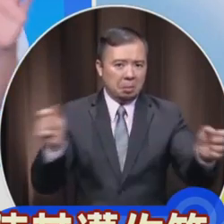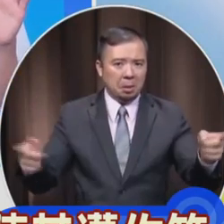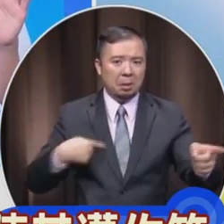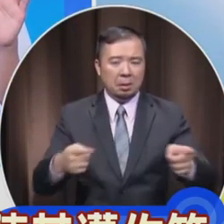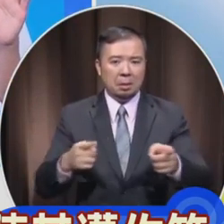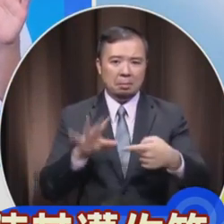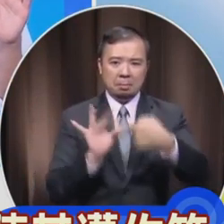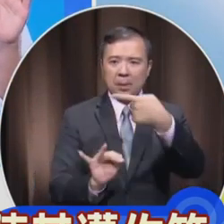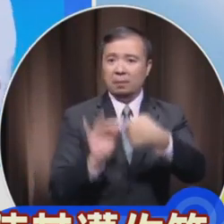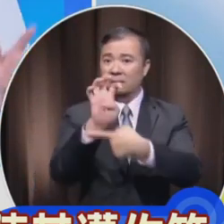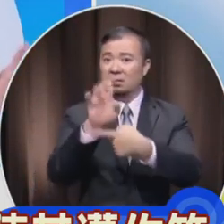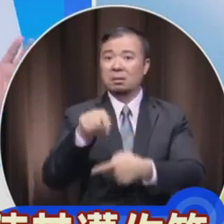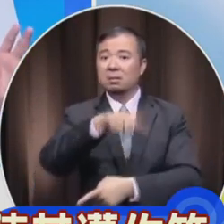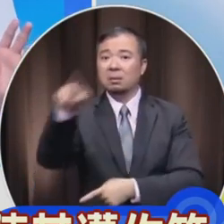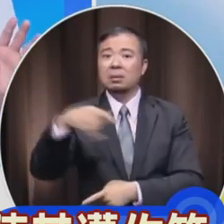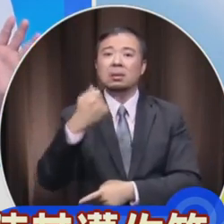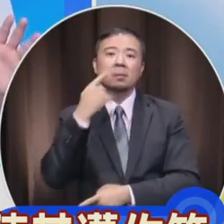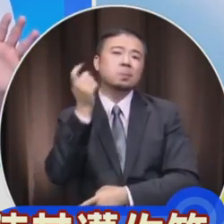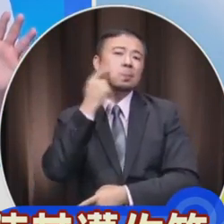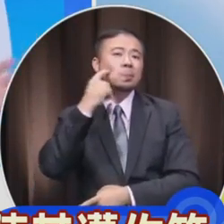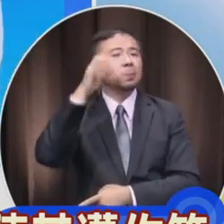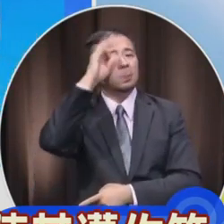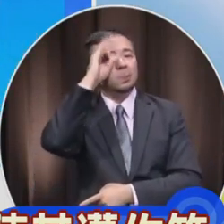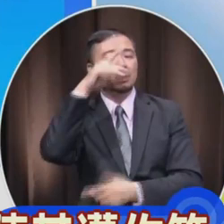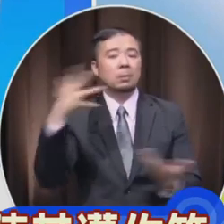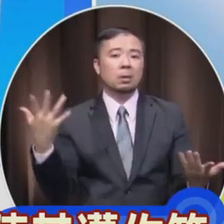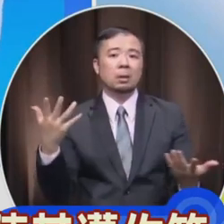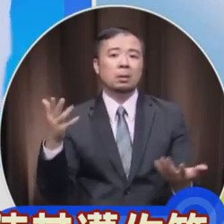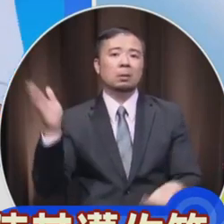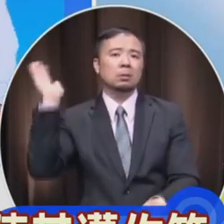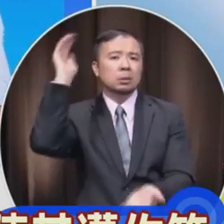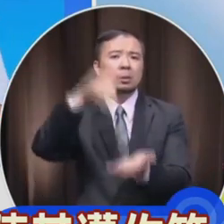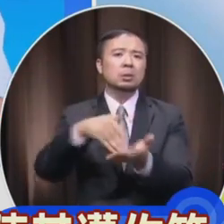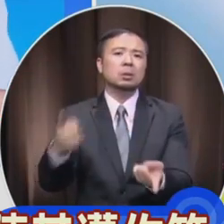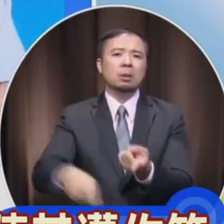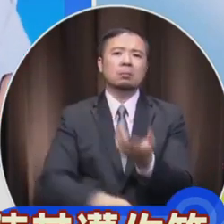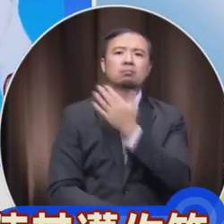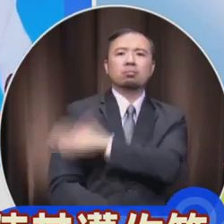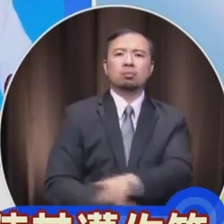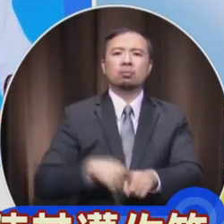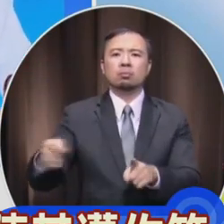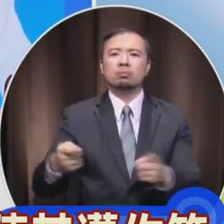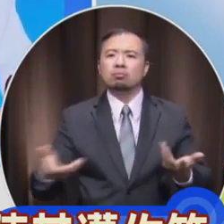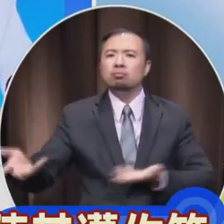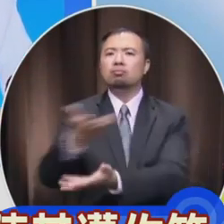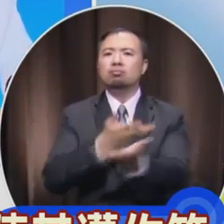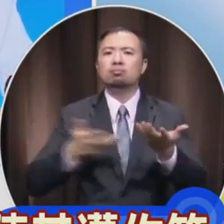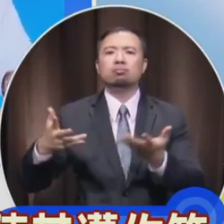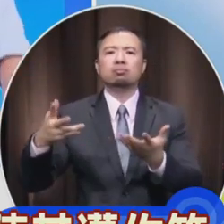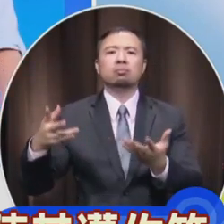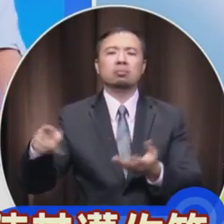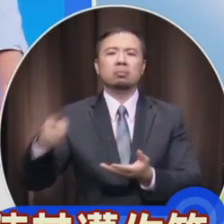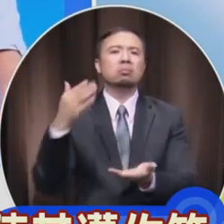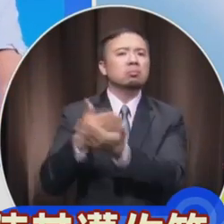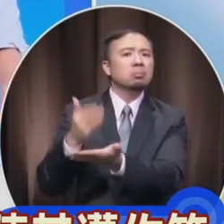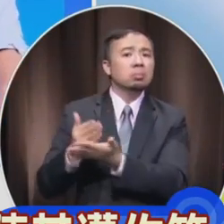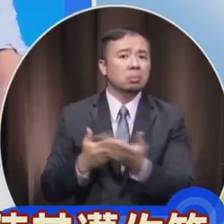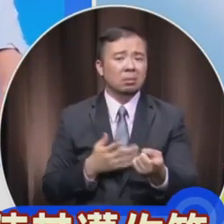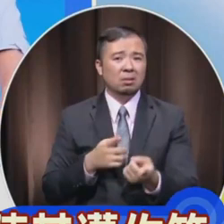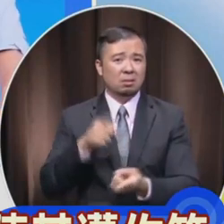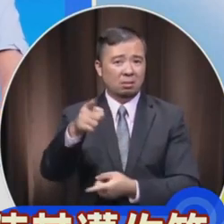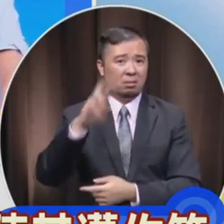看到，老死不相往来，可是哪一个高雄市长能够放弃掉40%的市场呢？我们是不是脑袋有点